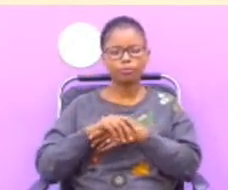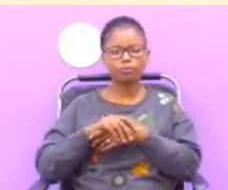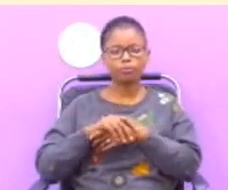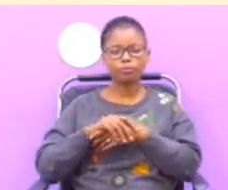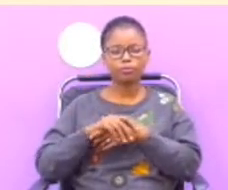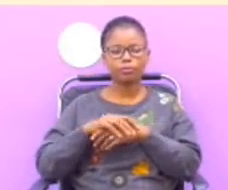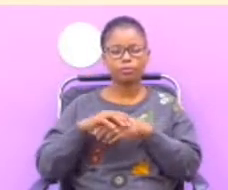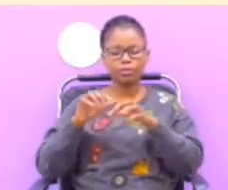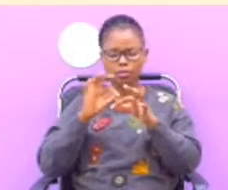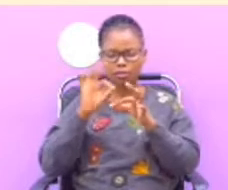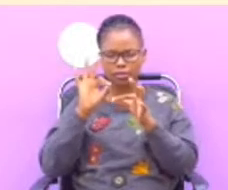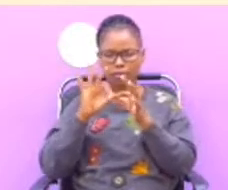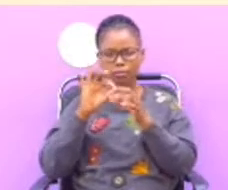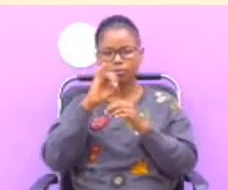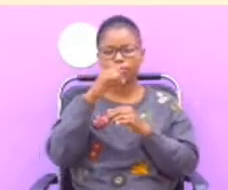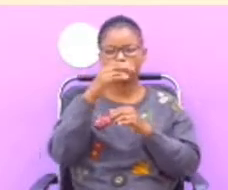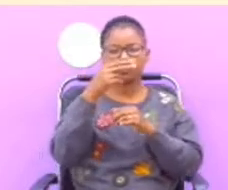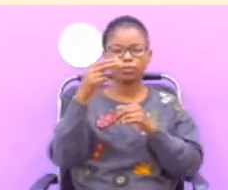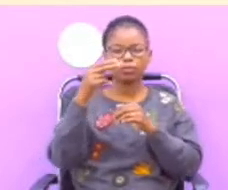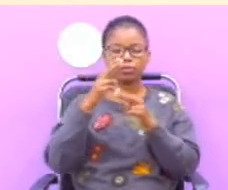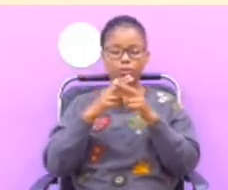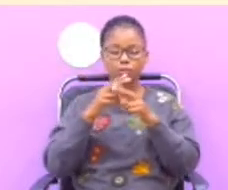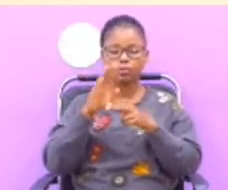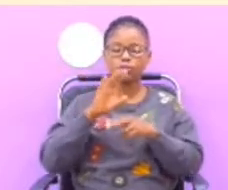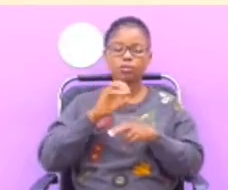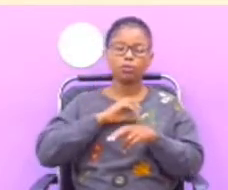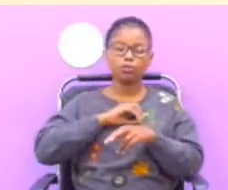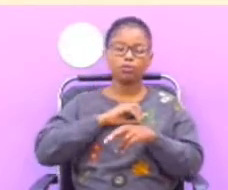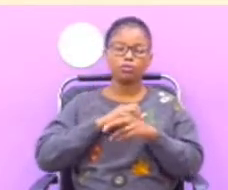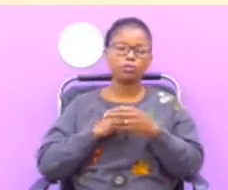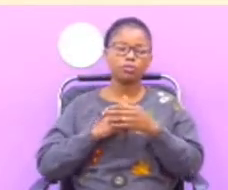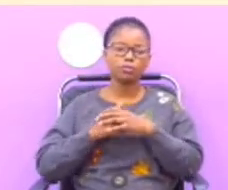noyũ jehova nĩrĩo rĩtwa rĩake